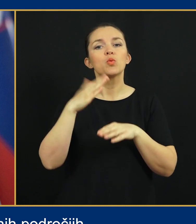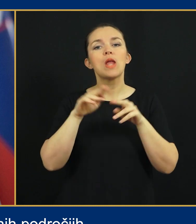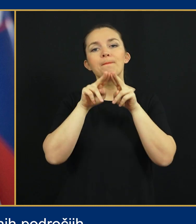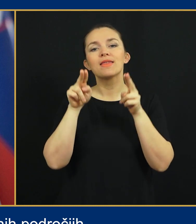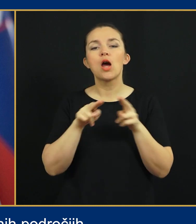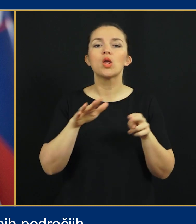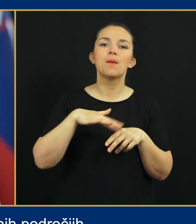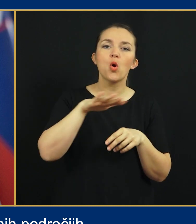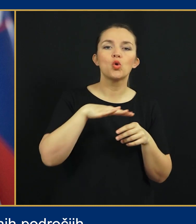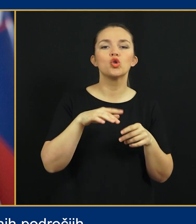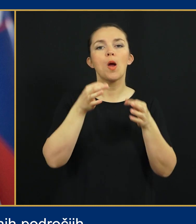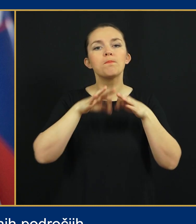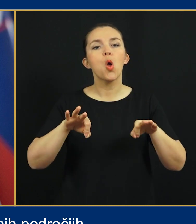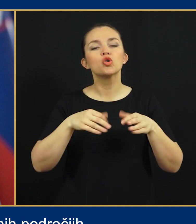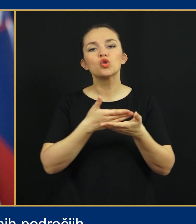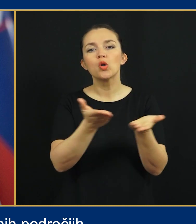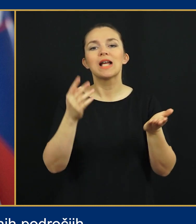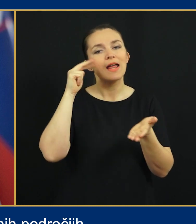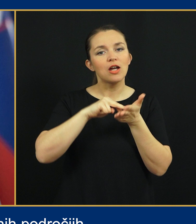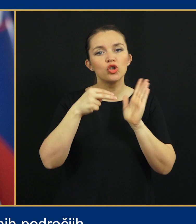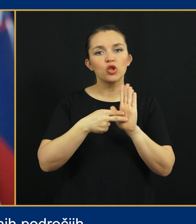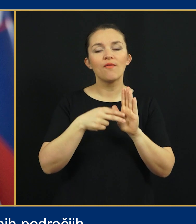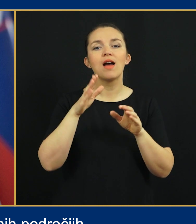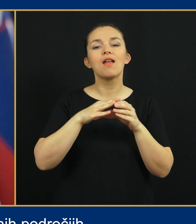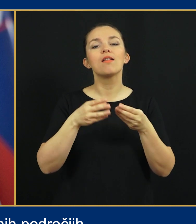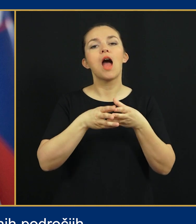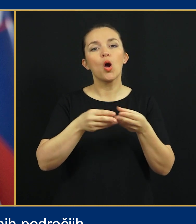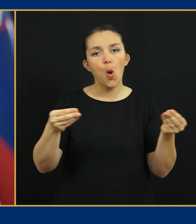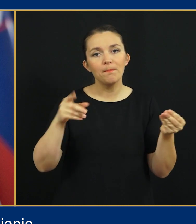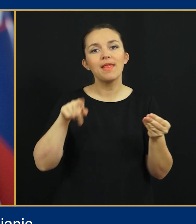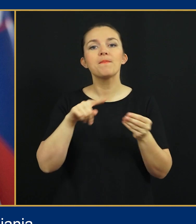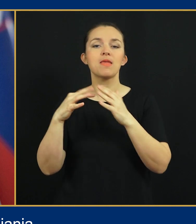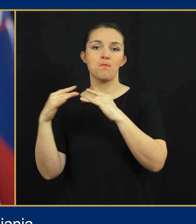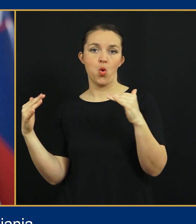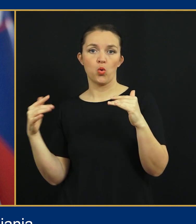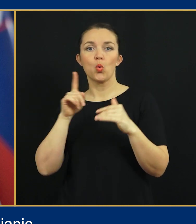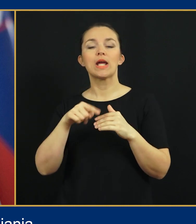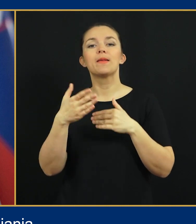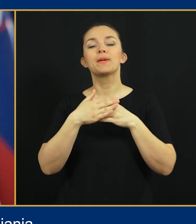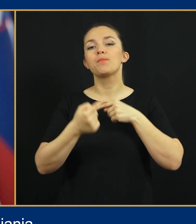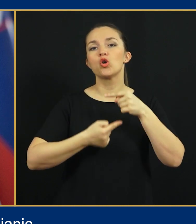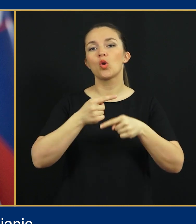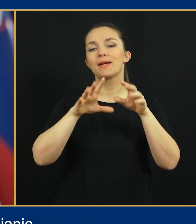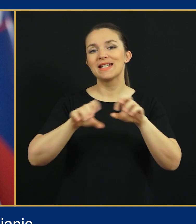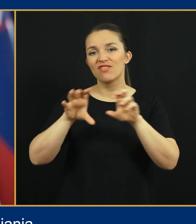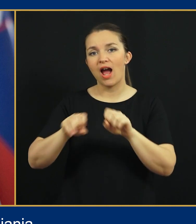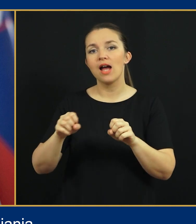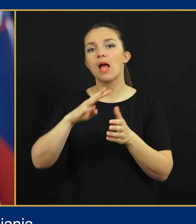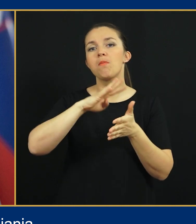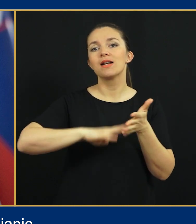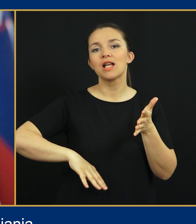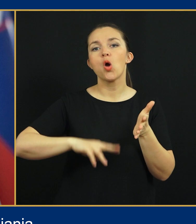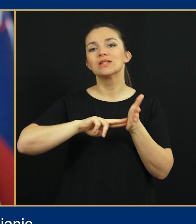mednarodnih področjih prostorskega načrtovanja na kopnem in morju ter pri postopkih izvajanja